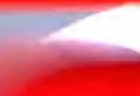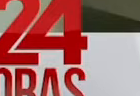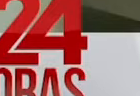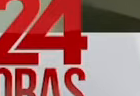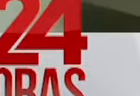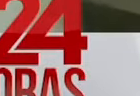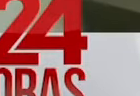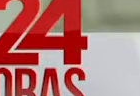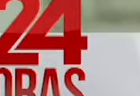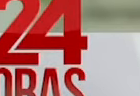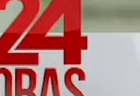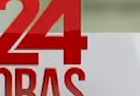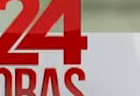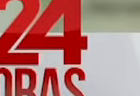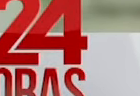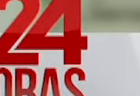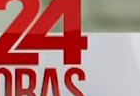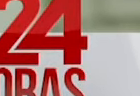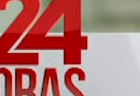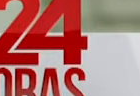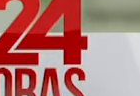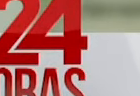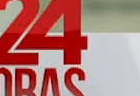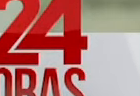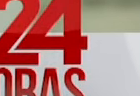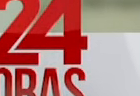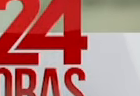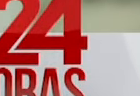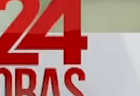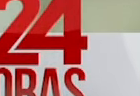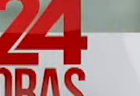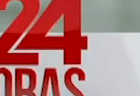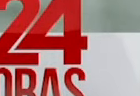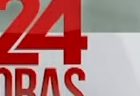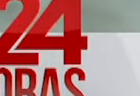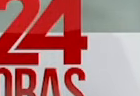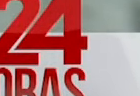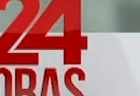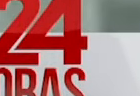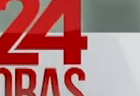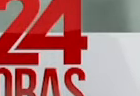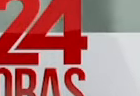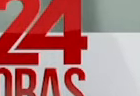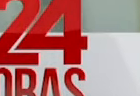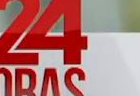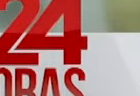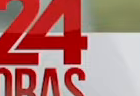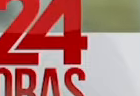Mga driver's license sa Maynila, kinumpis ka matapos mabistong pike.